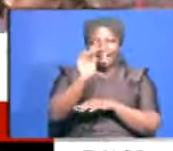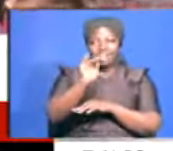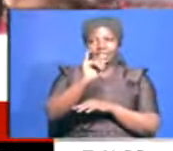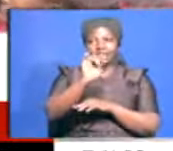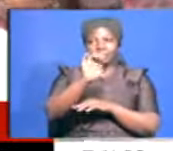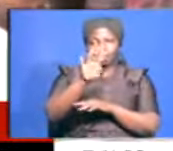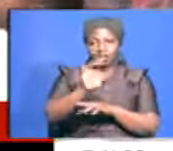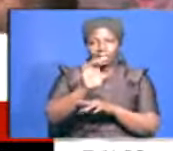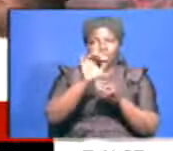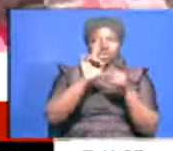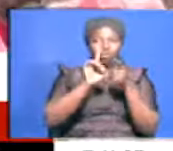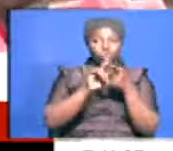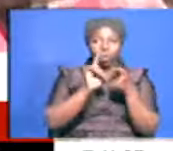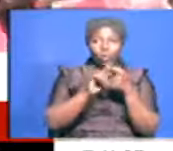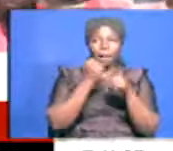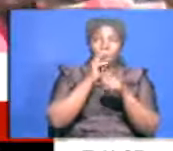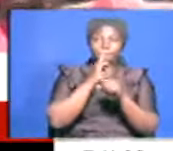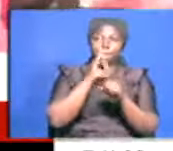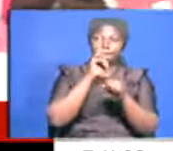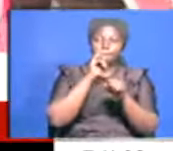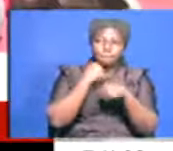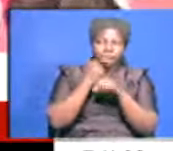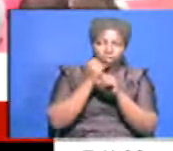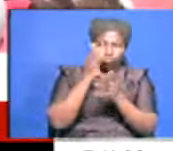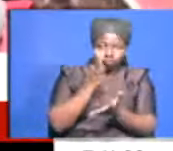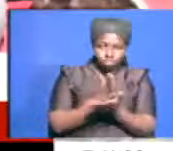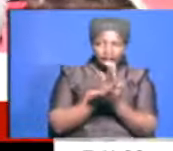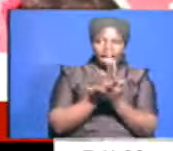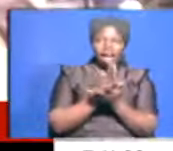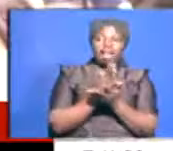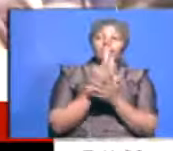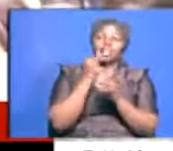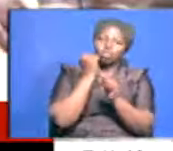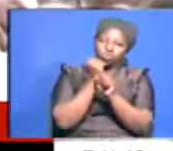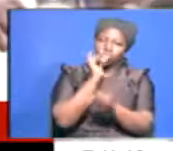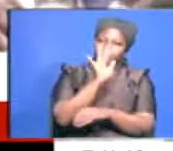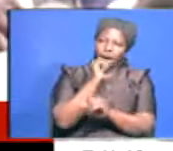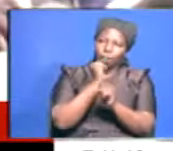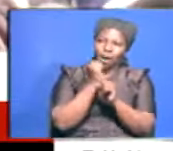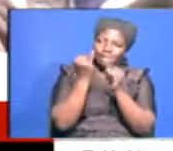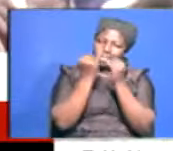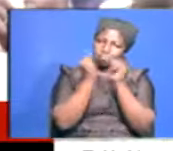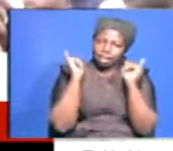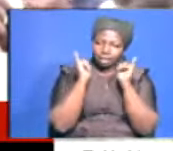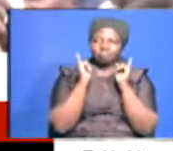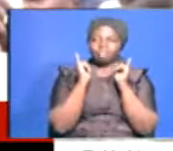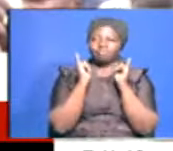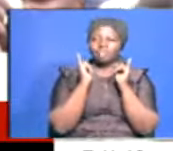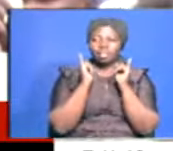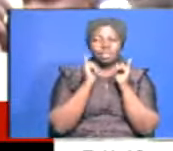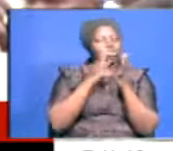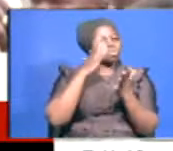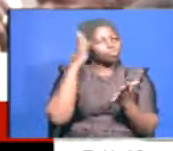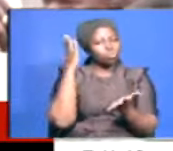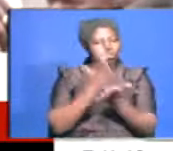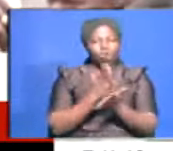IEBC kuhakikisha inatekeleza wajibu wake bila mwingilio wowote. Acheni vita na